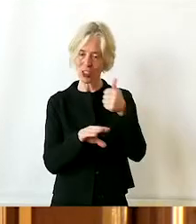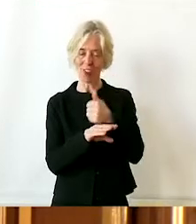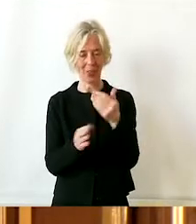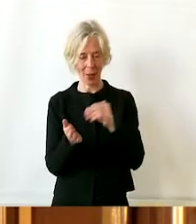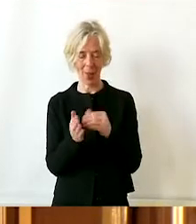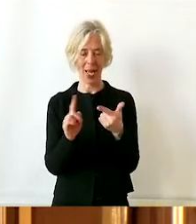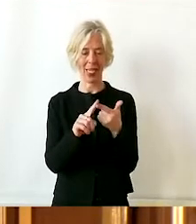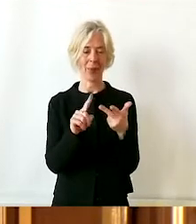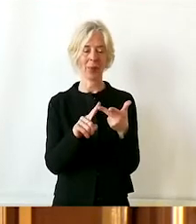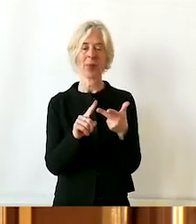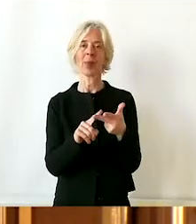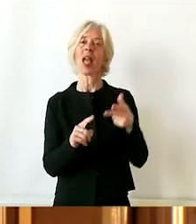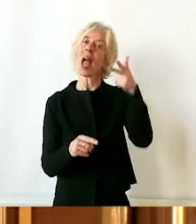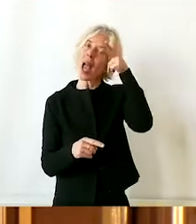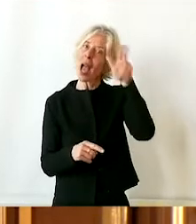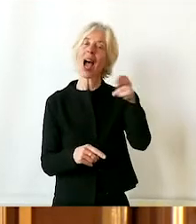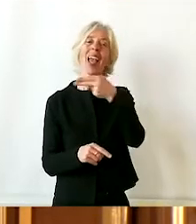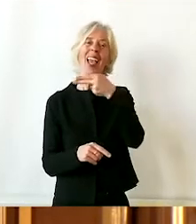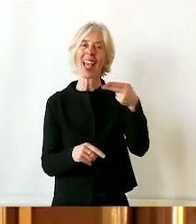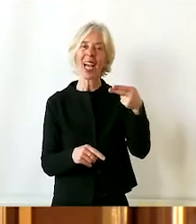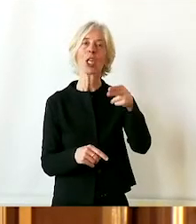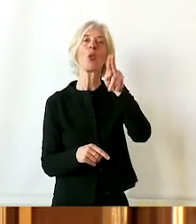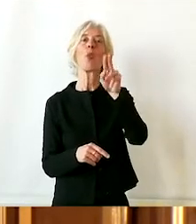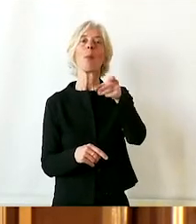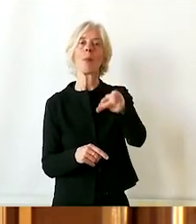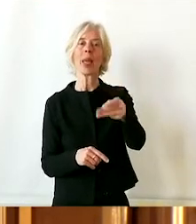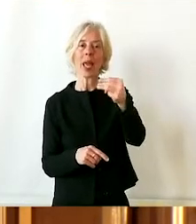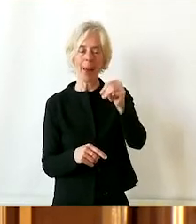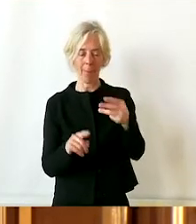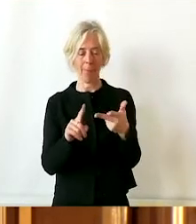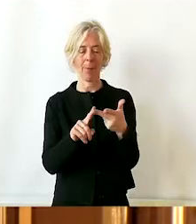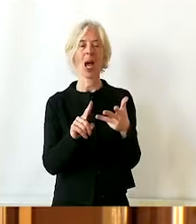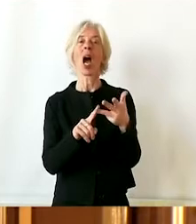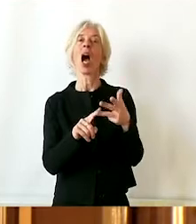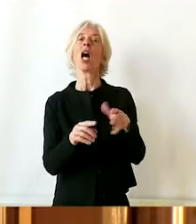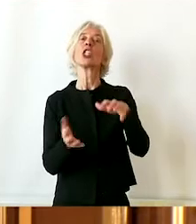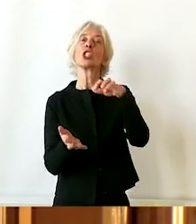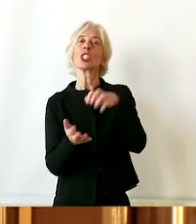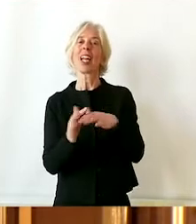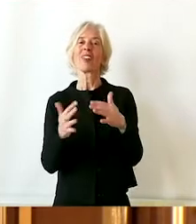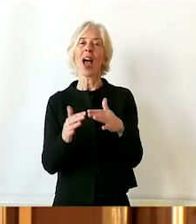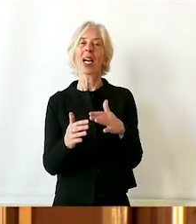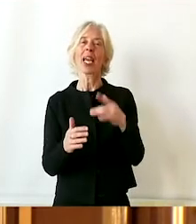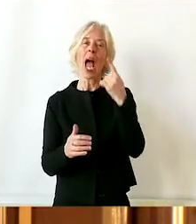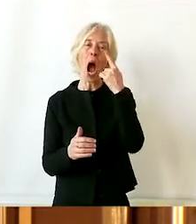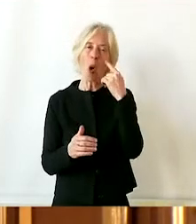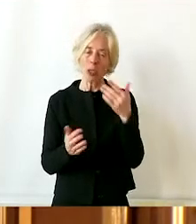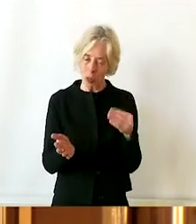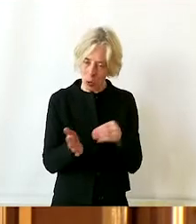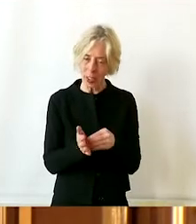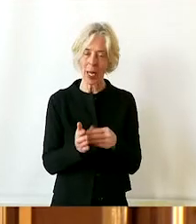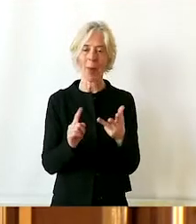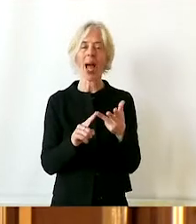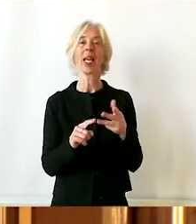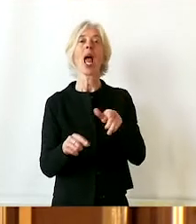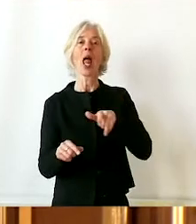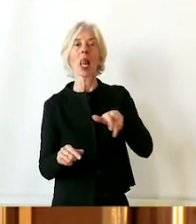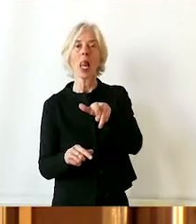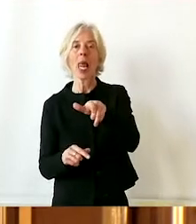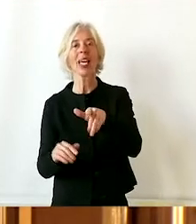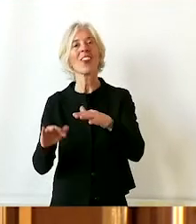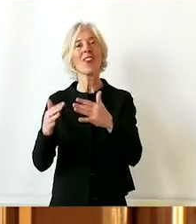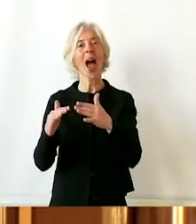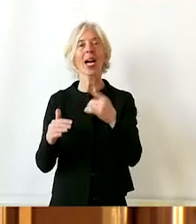Herrn Rainer Hering von der UPM, Herrn Alfred Müllner von den Stadtwerken, Herrn Dr. Gemmel von den Lechwerken Augsburg.